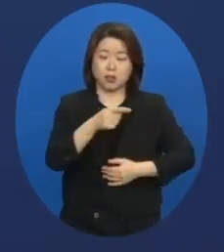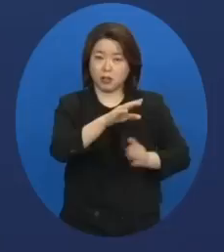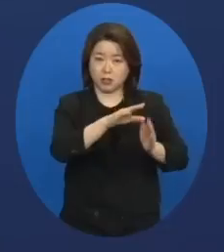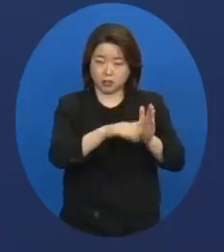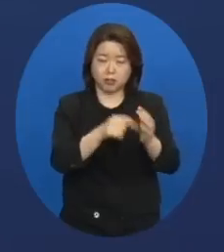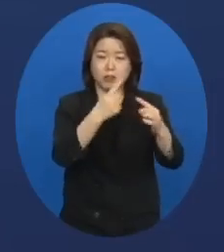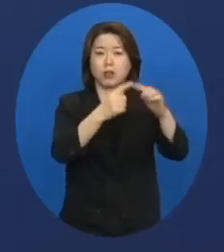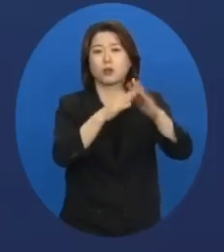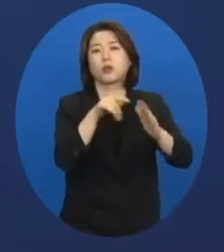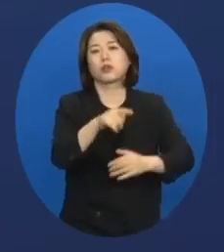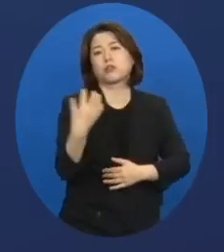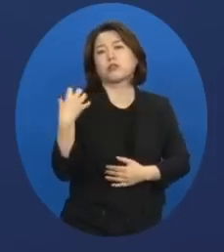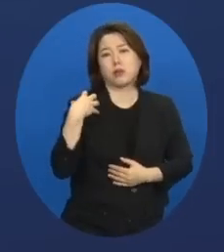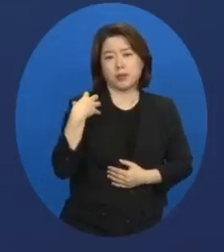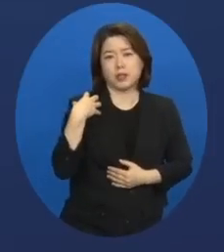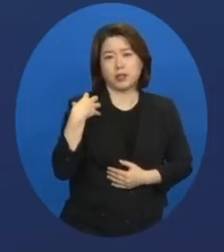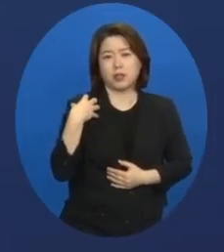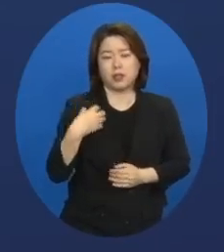일을 했습니다.